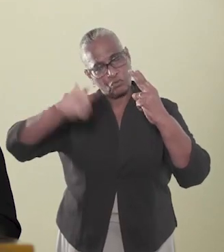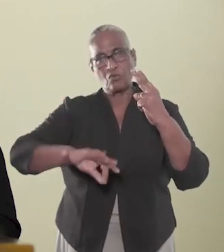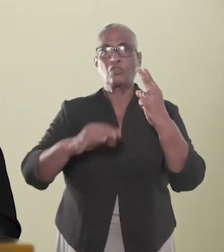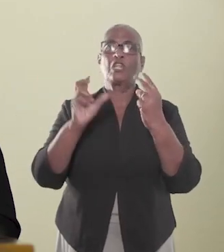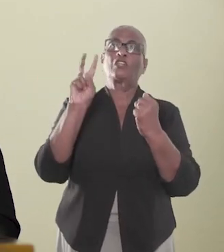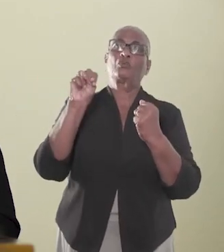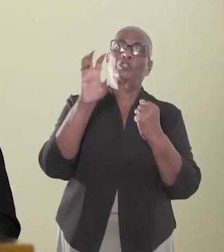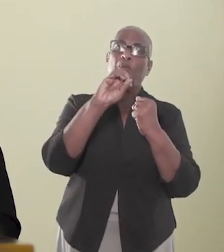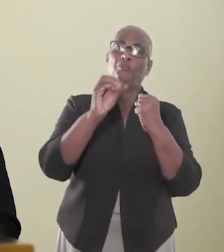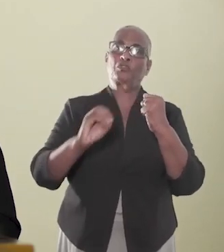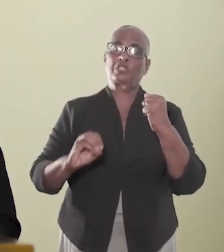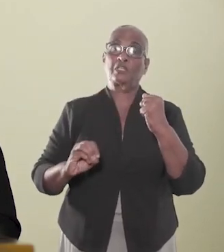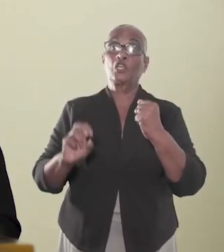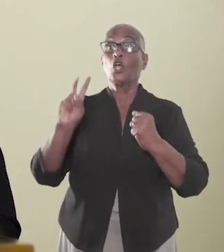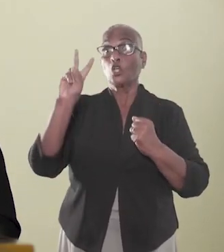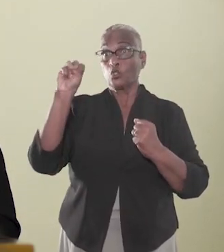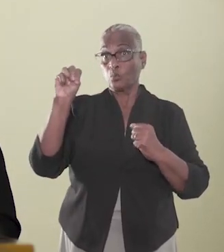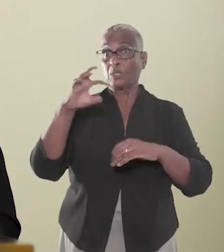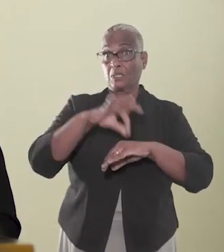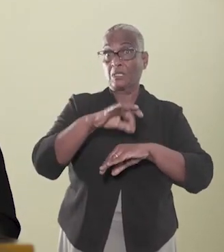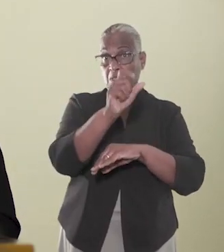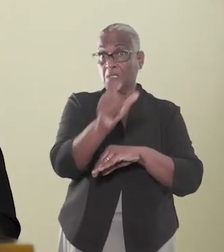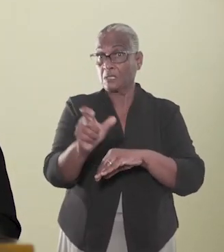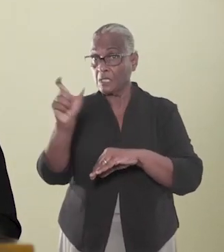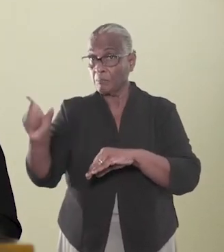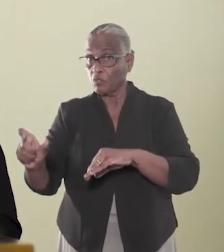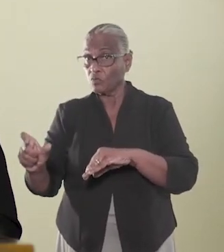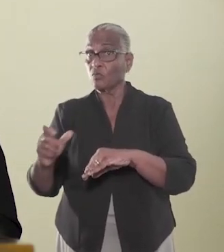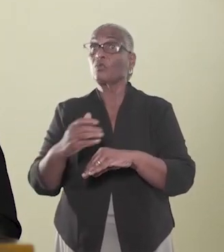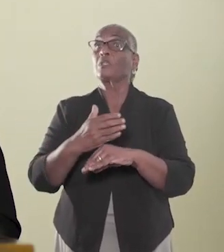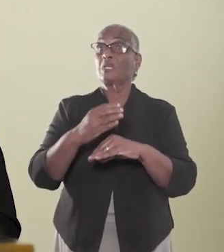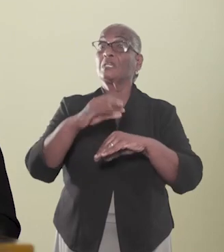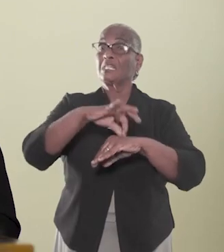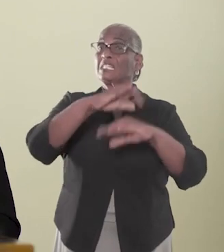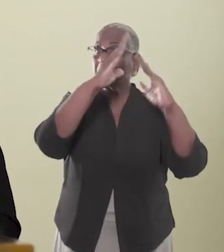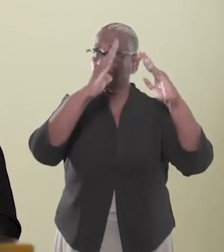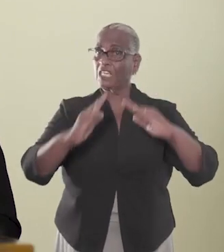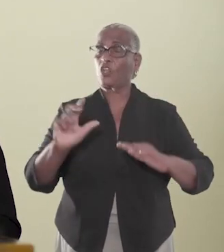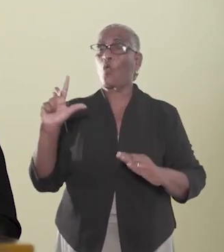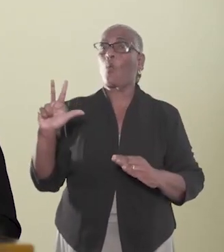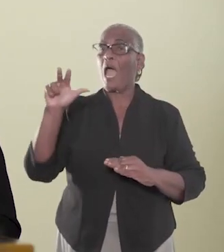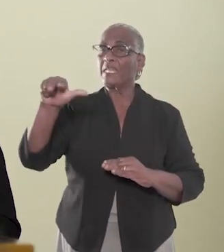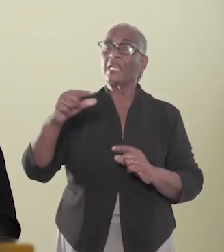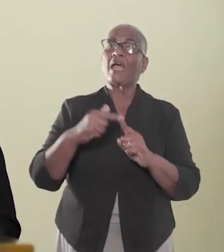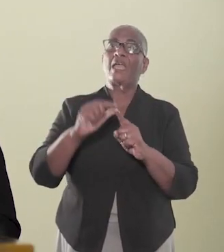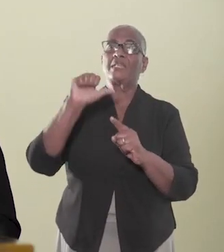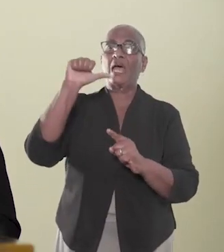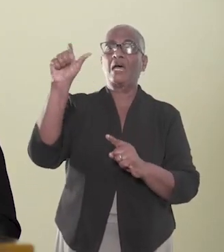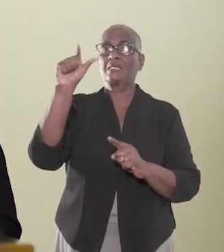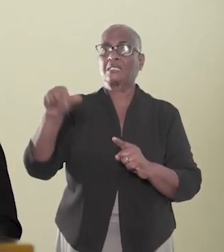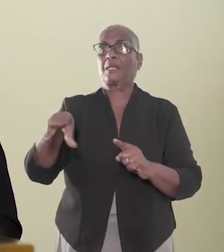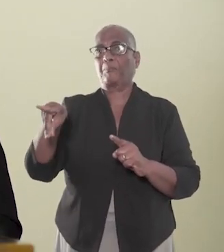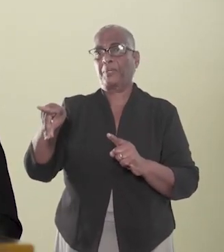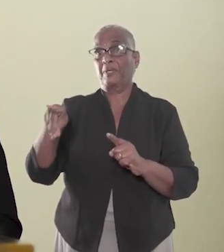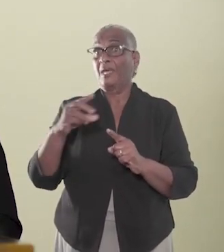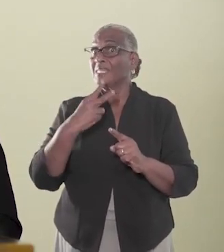met de vorige week. Twintig patiënten liggen op de verpleegafdelingen van het Wanika ziekenhuis en AZP.